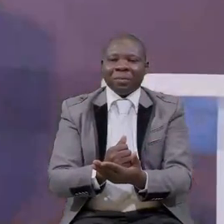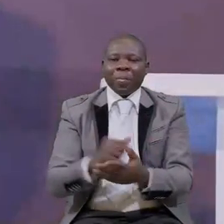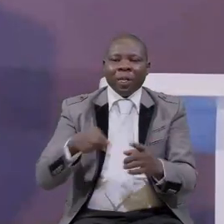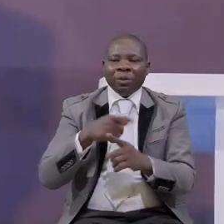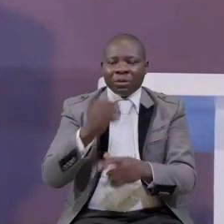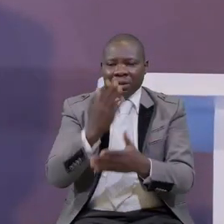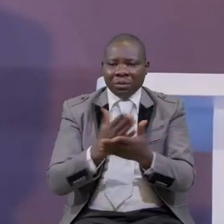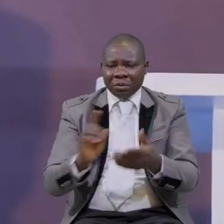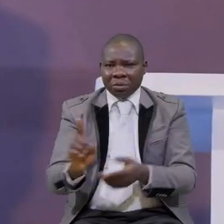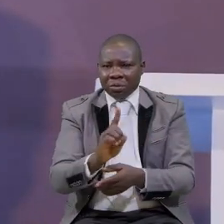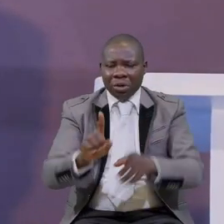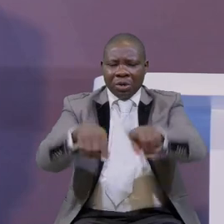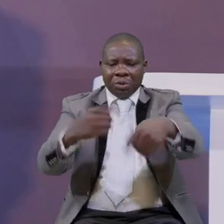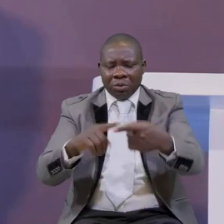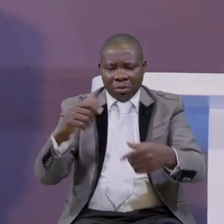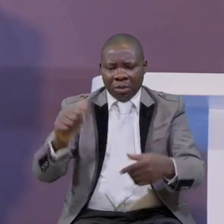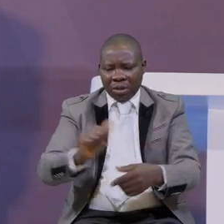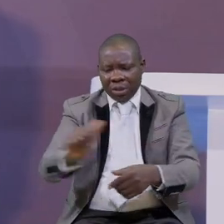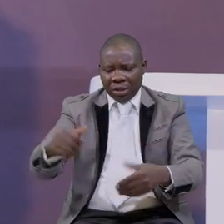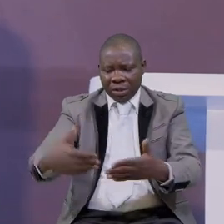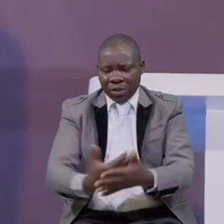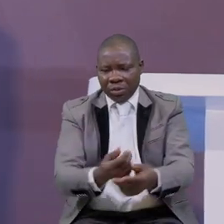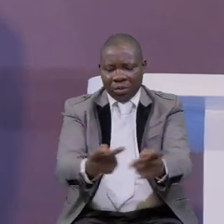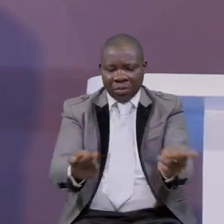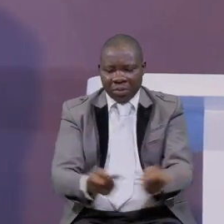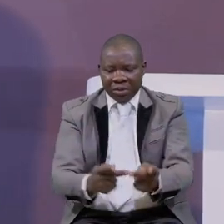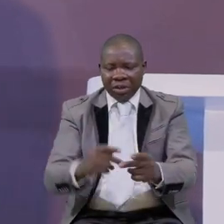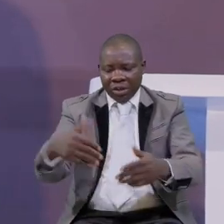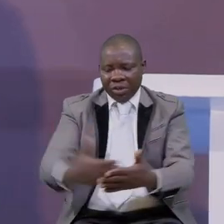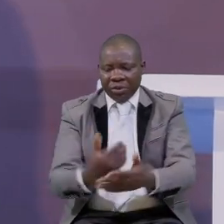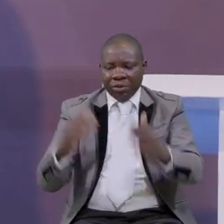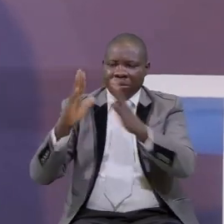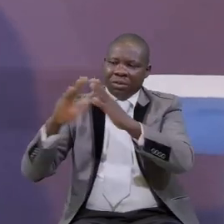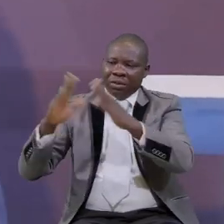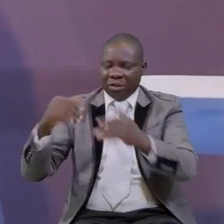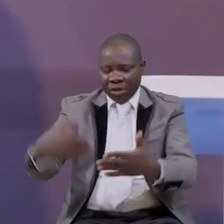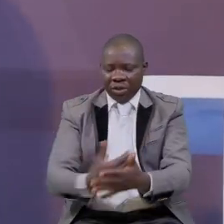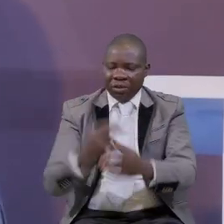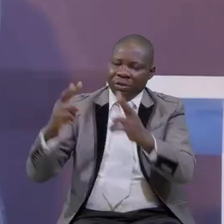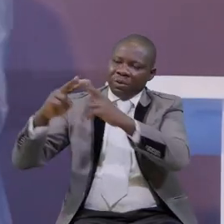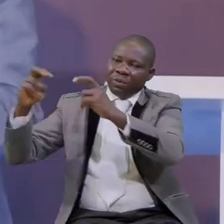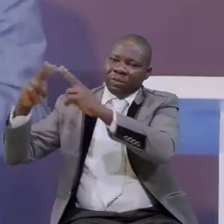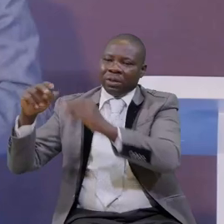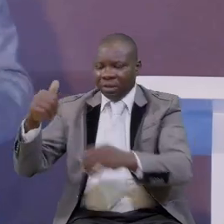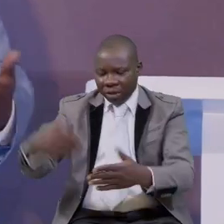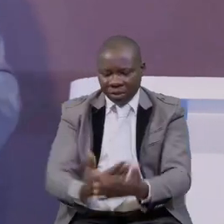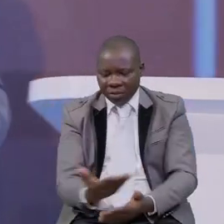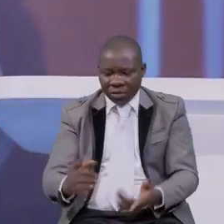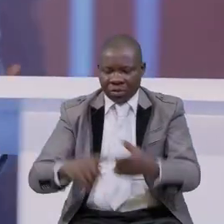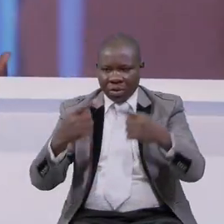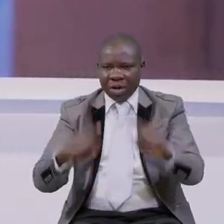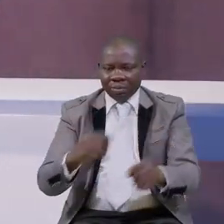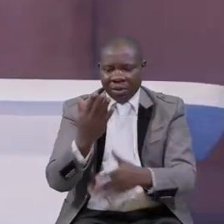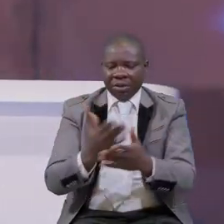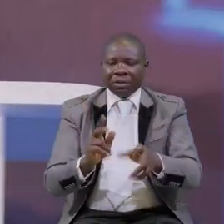quand quelqu'un arrive dans un nouveau village, une nouvelle ville, et qu'un nouvel événement